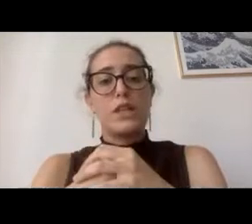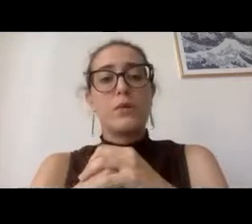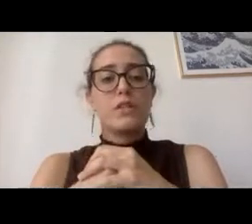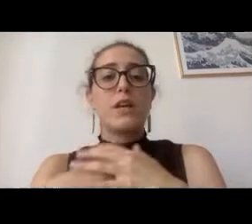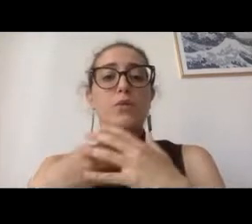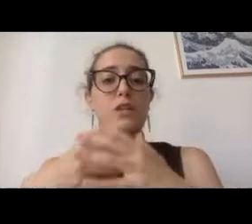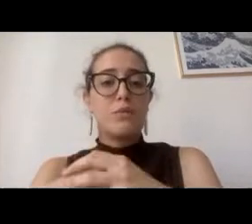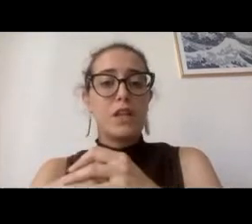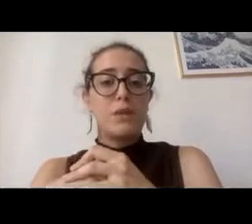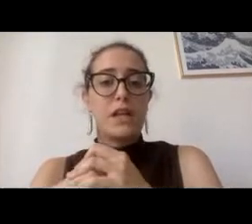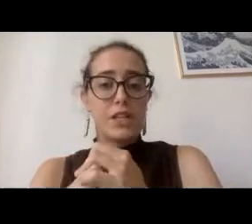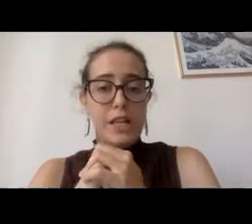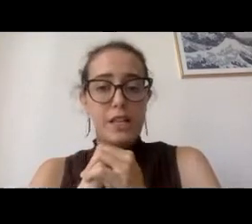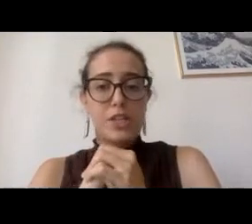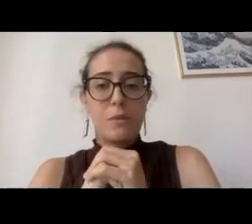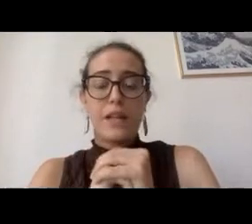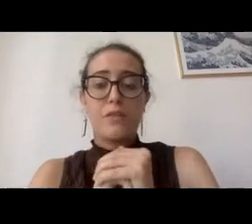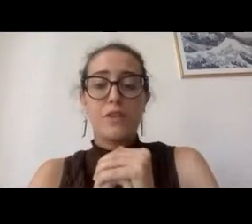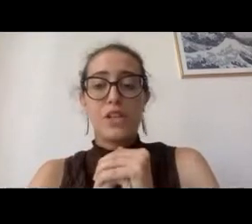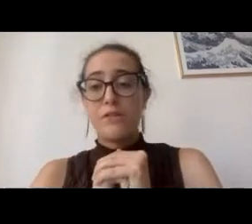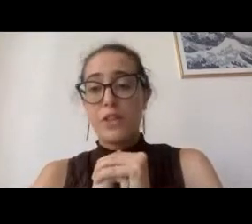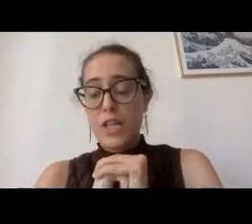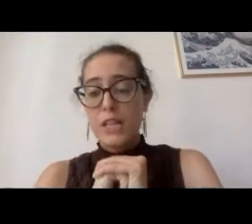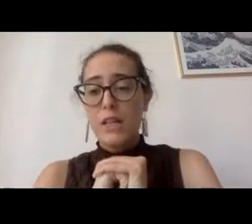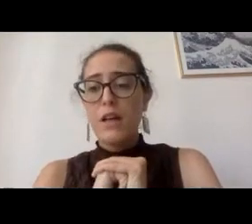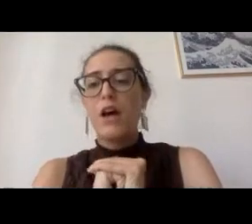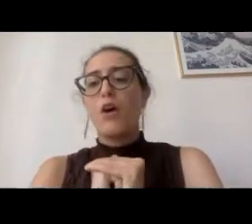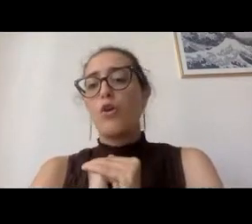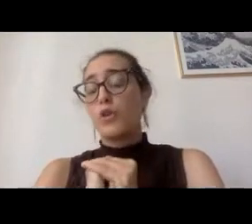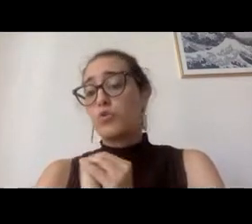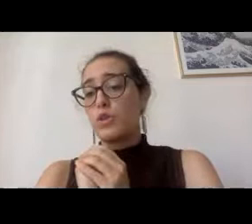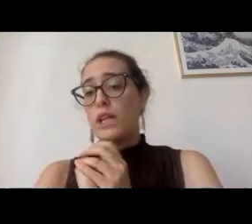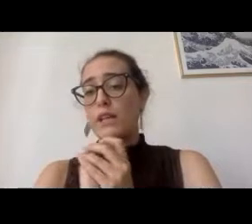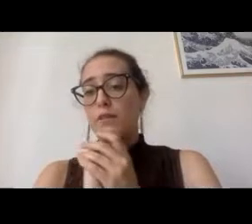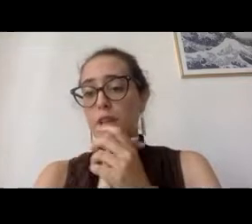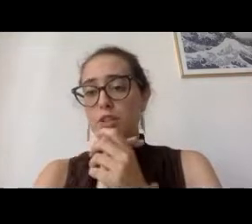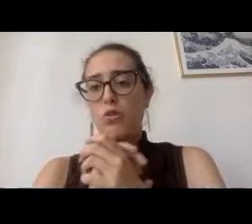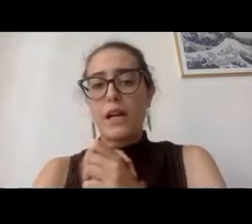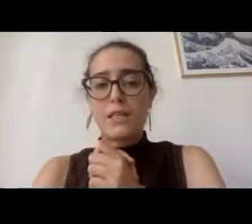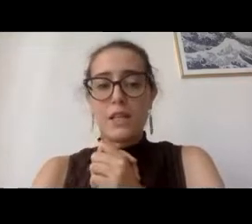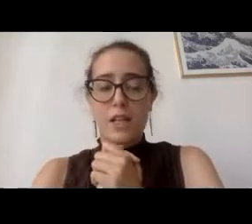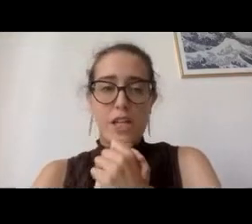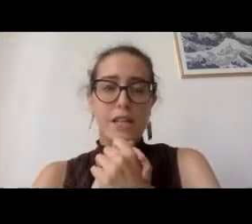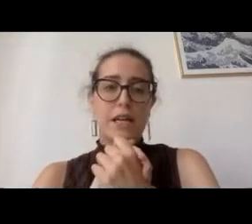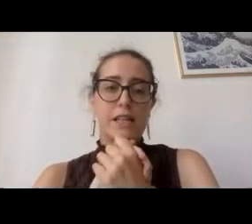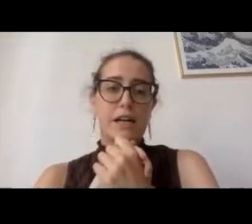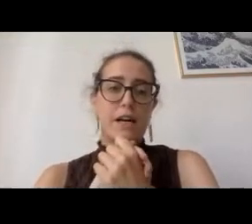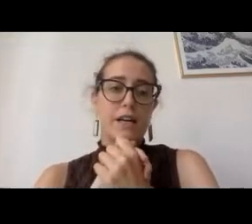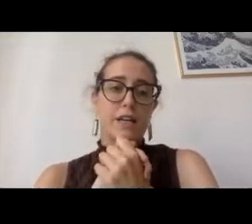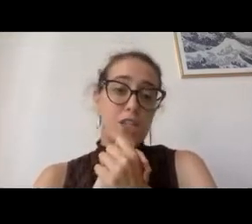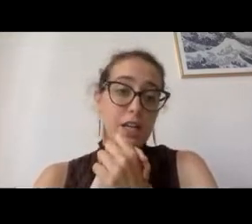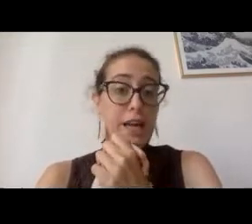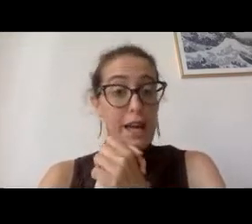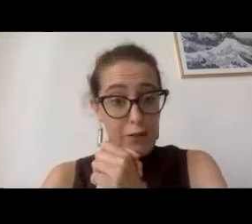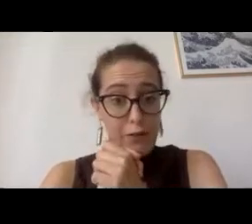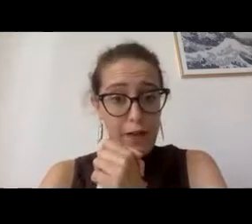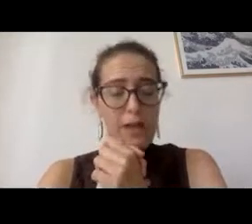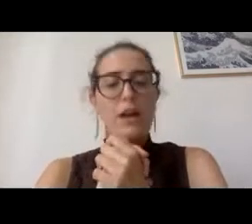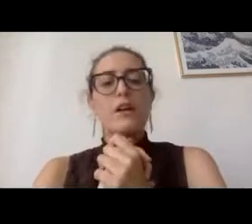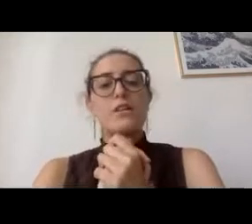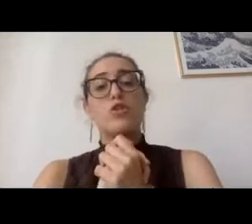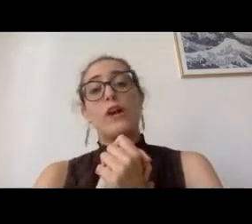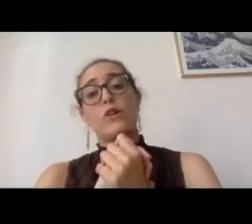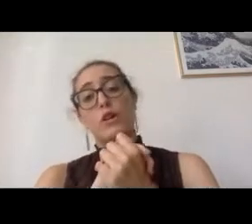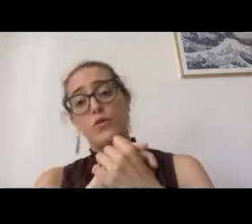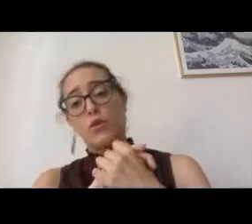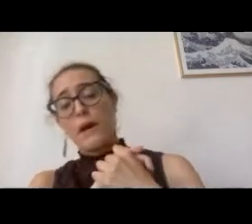introdotti questi requisiti minimi energetici per gli edifici inefficienti ovvero tutti gli edifici con una classe energetica tra G e F